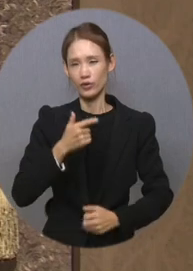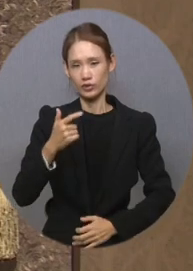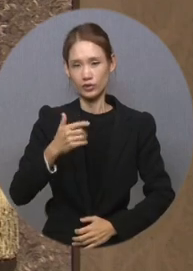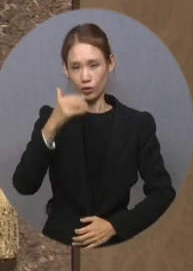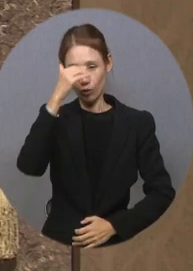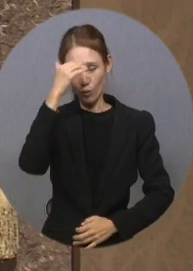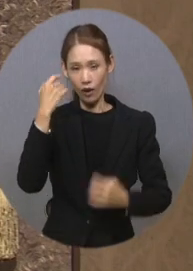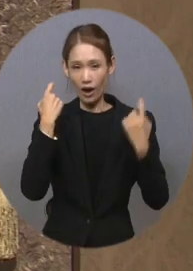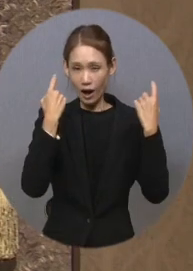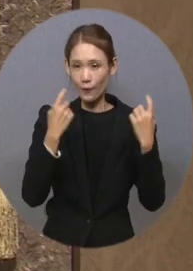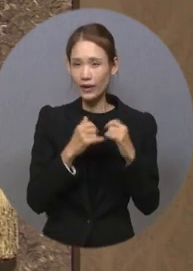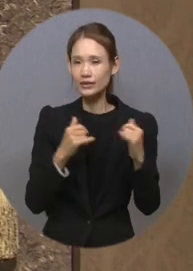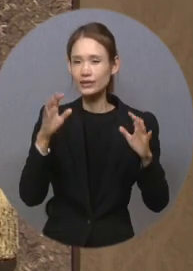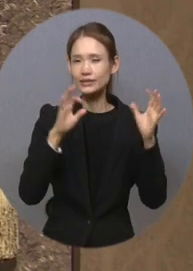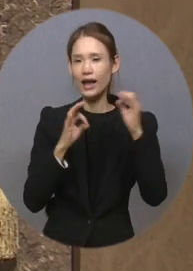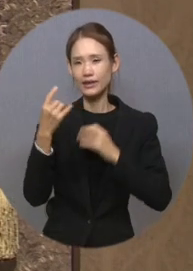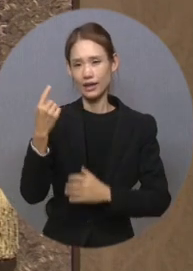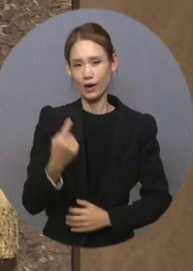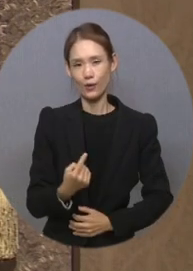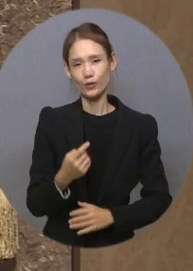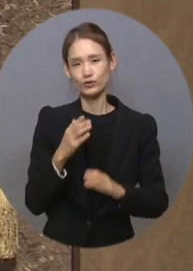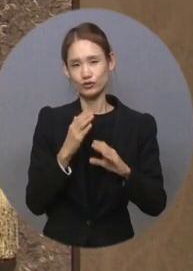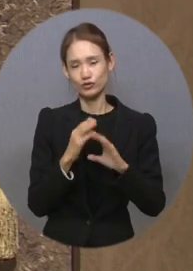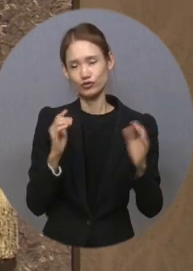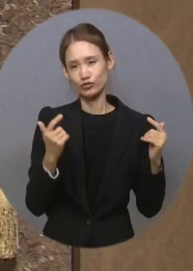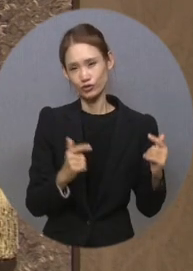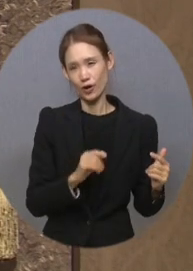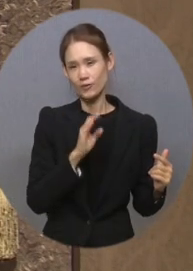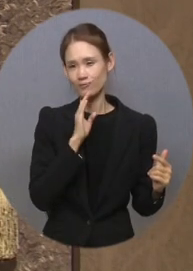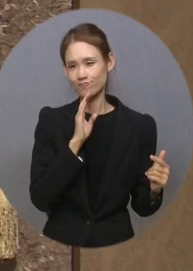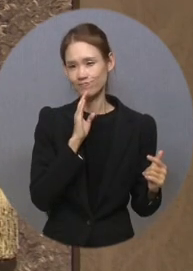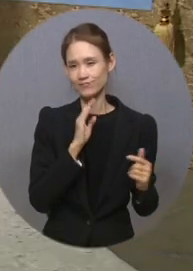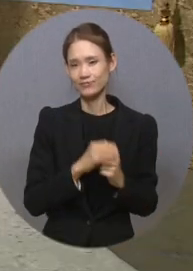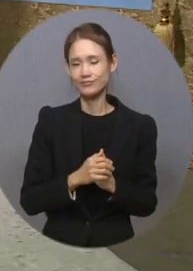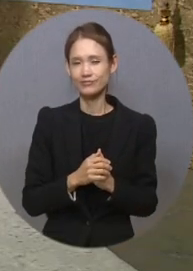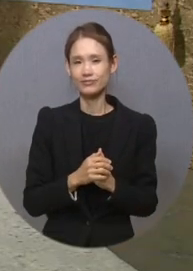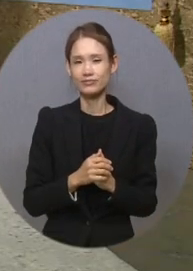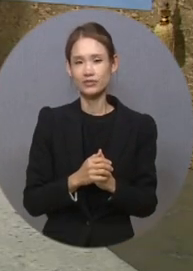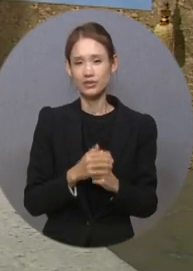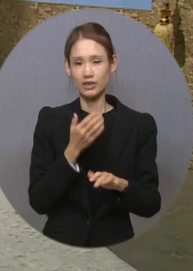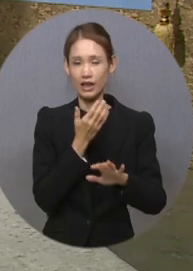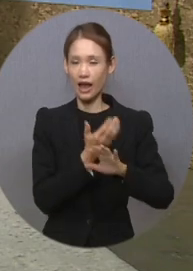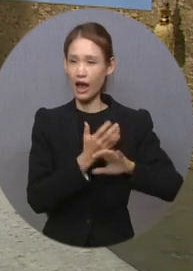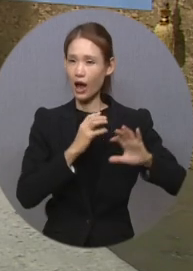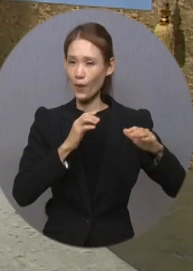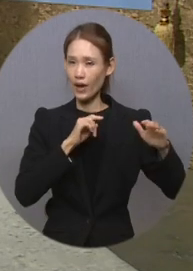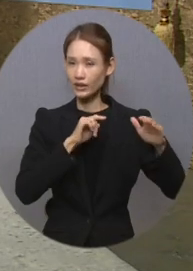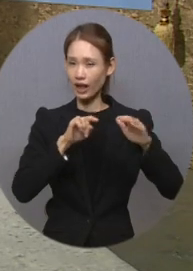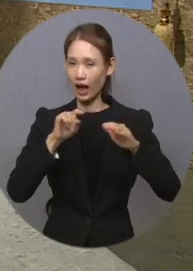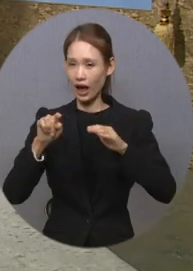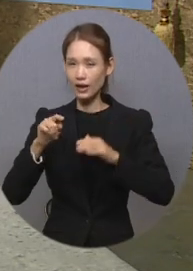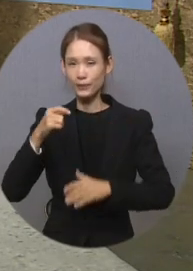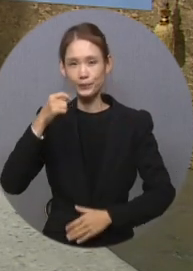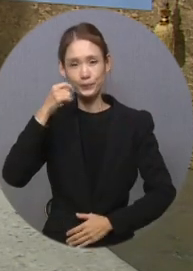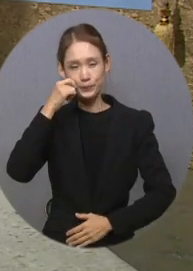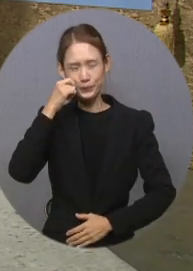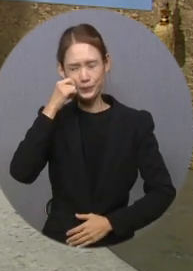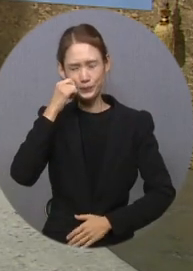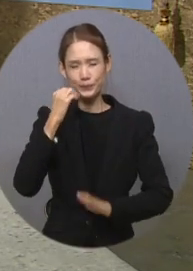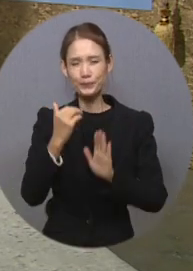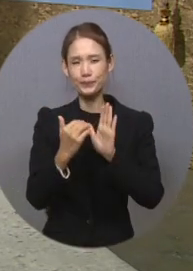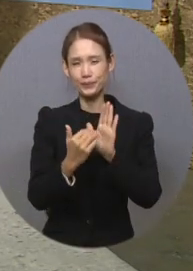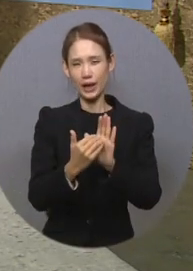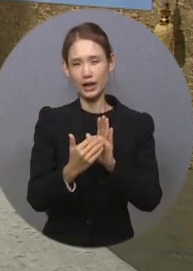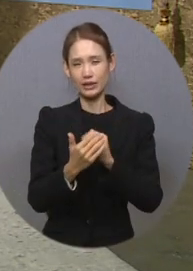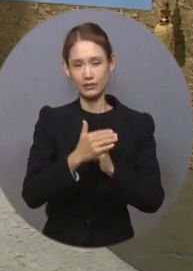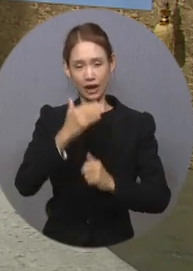관광객들에서 꾸준히 네. 찾고는 계십니다. 예. 좀 줄어들긴 했지만은. 예. 아무래도 또 해외로 나갈 수 있는 이 길이 막히다 보니까